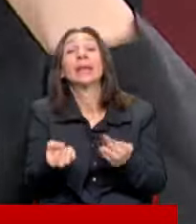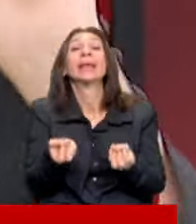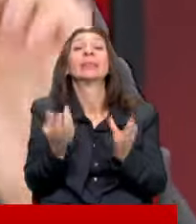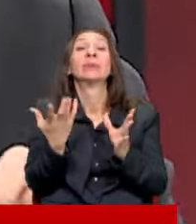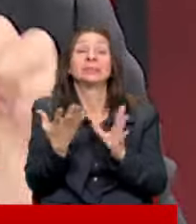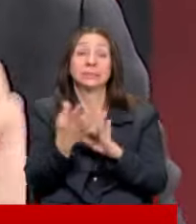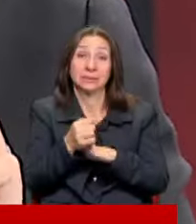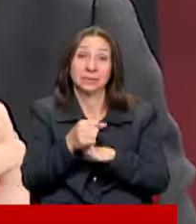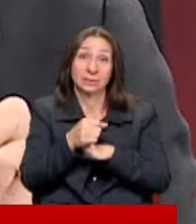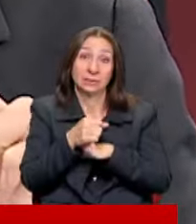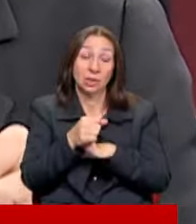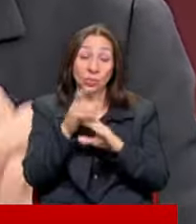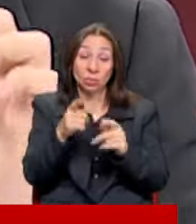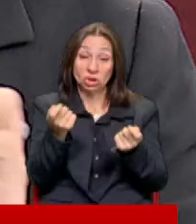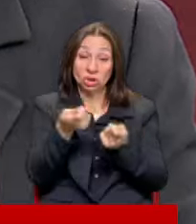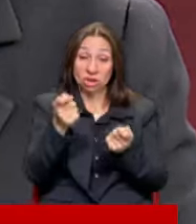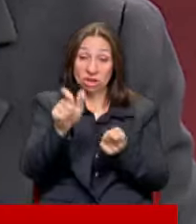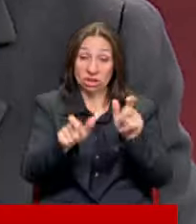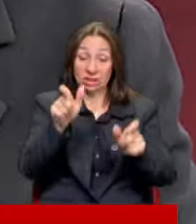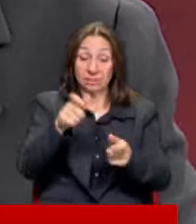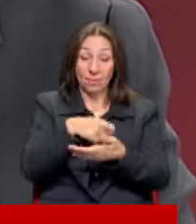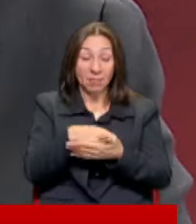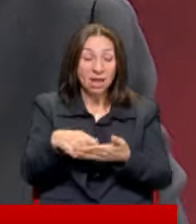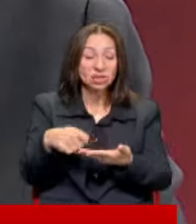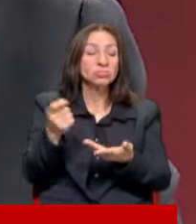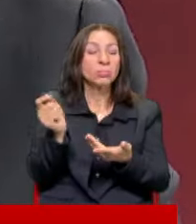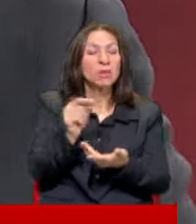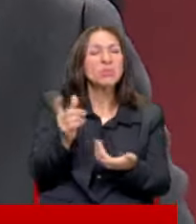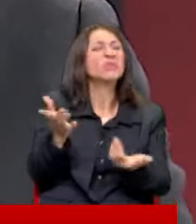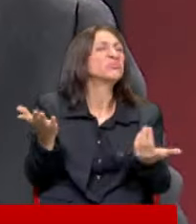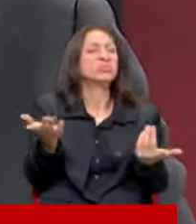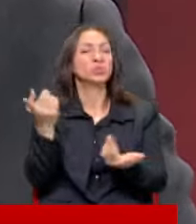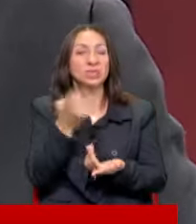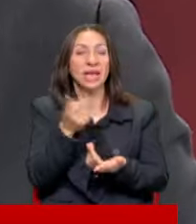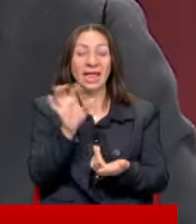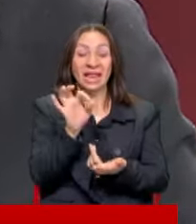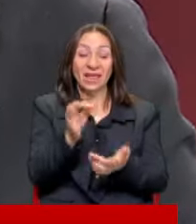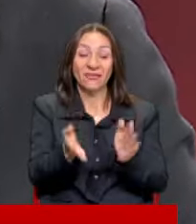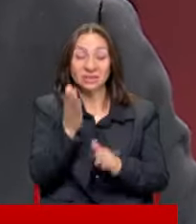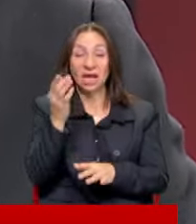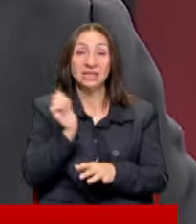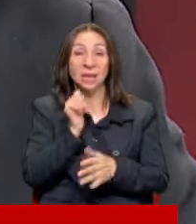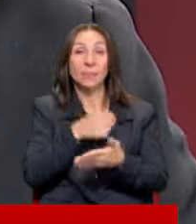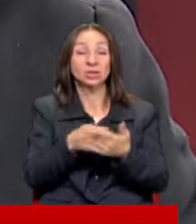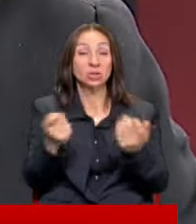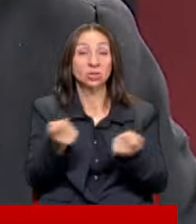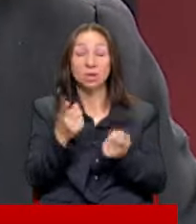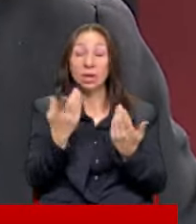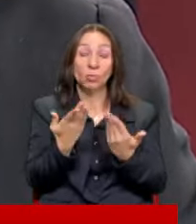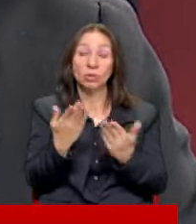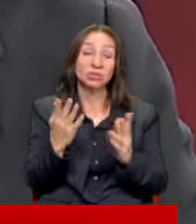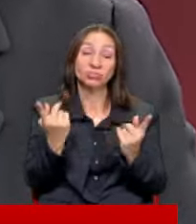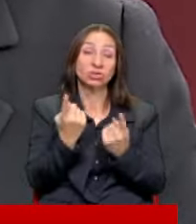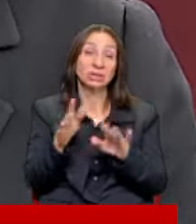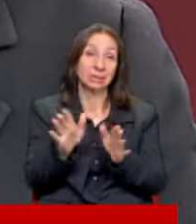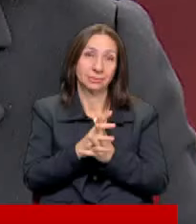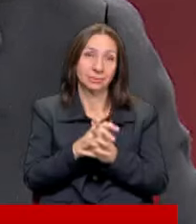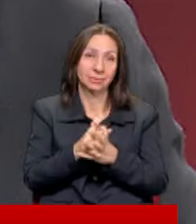bakın bugün çalışanların ücretli çalışanların % den fazlası asgari ücretle çalışıyor Bu da kabul edilebilir değil